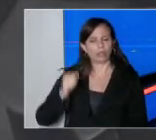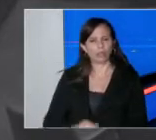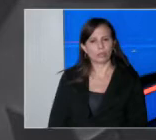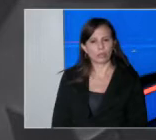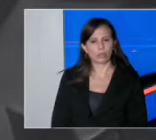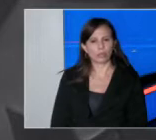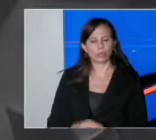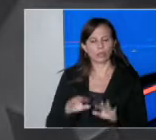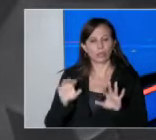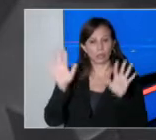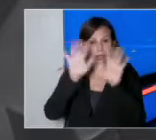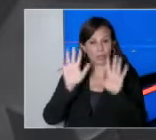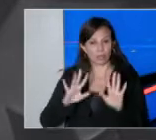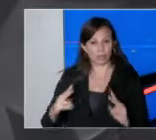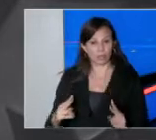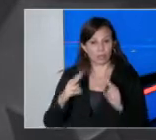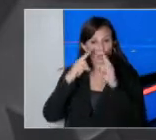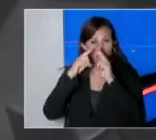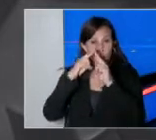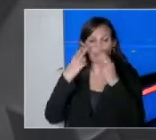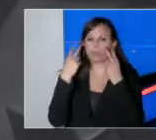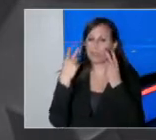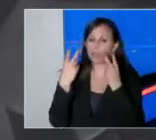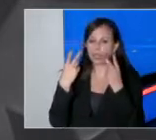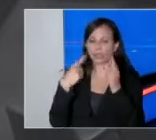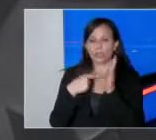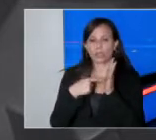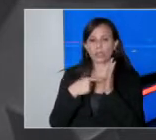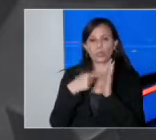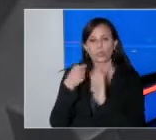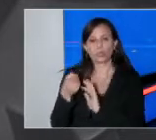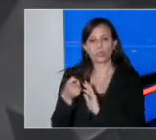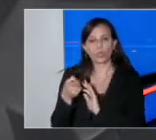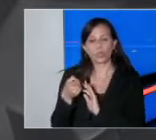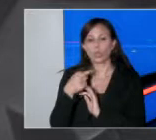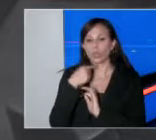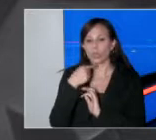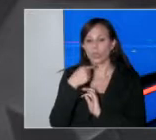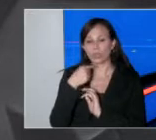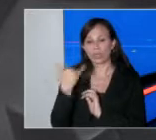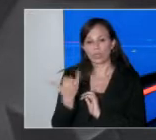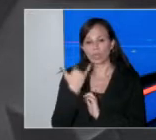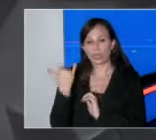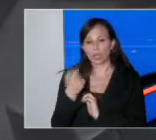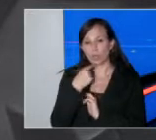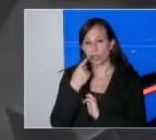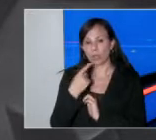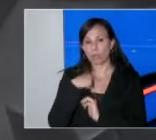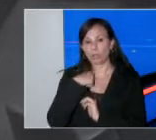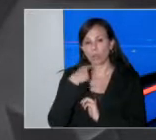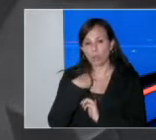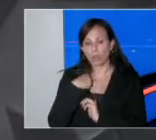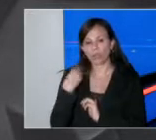פופולרי בתחנות הטלוויזיה הצרפתיות, בעיקר מאחר שהוא נוהג לומר בכל רם